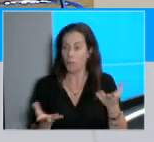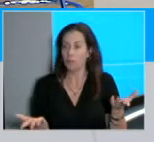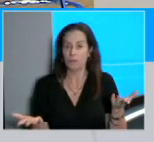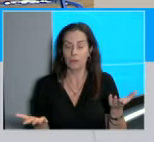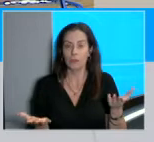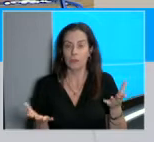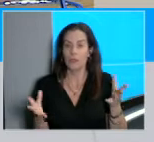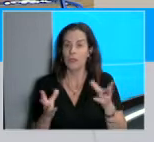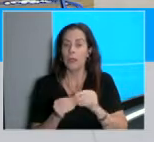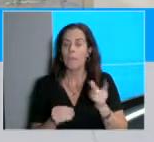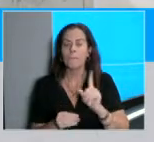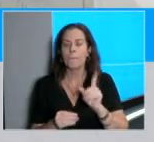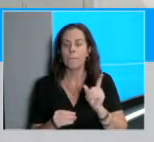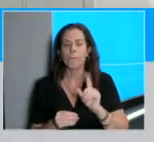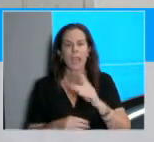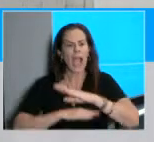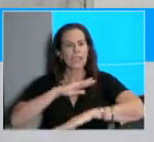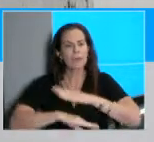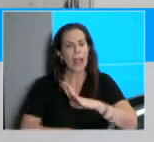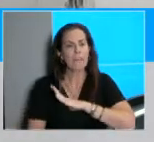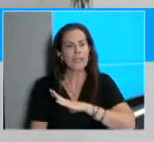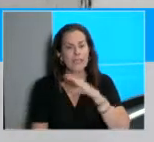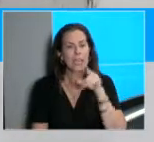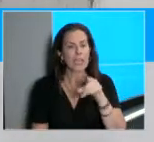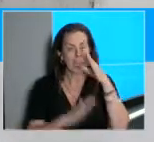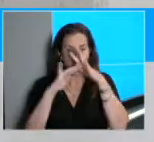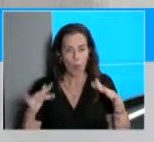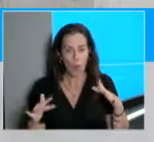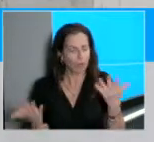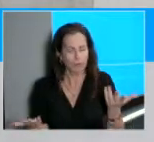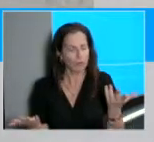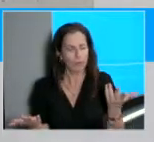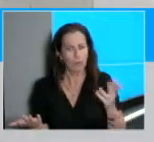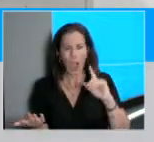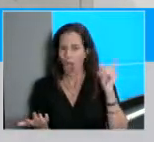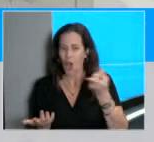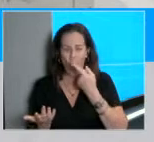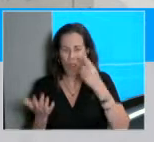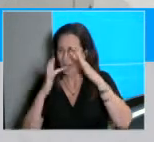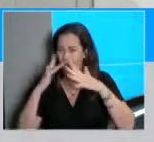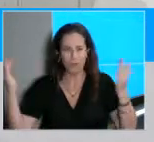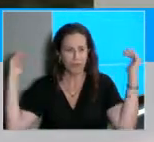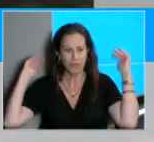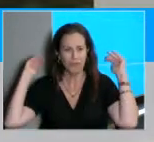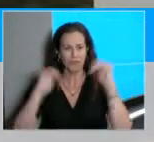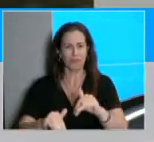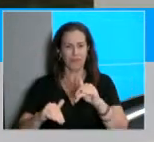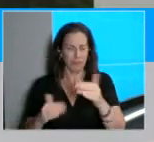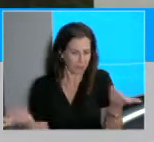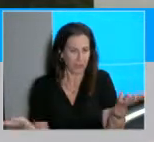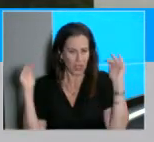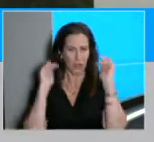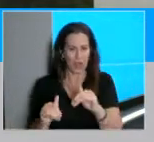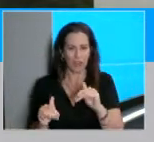עם חרב על הצוואר של חיזבאללה, או שברגע שחיזבאללה יחליט שהוא מתפרע, אז כל המאמצים של לבנון הרשמית לעשות